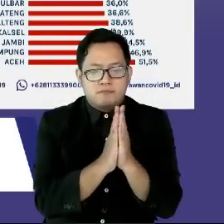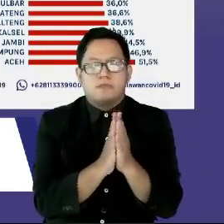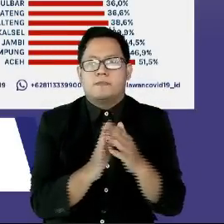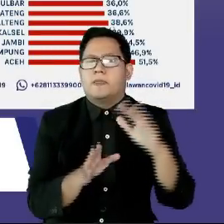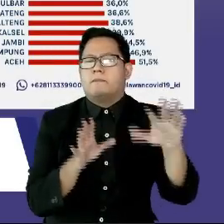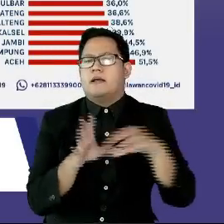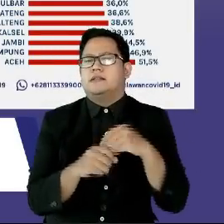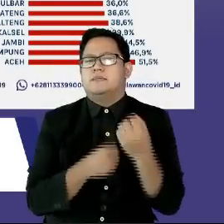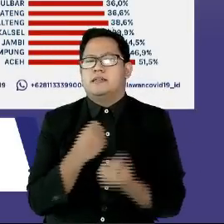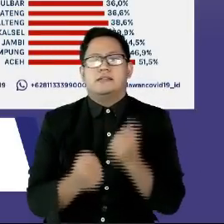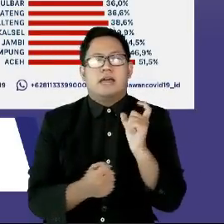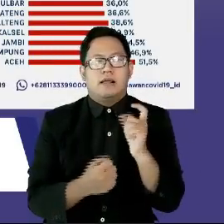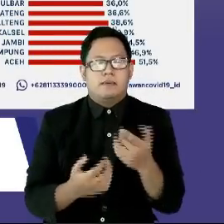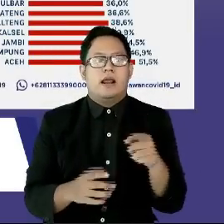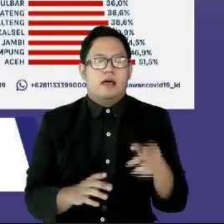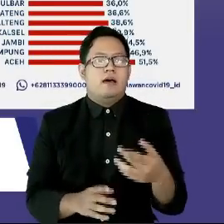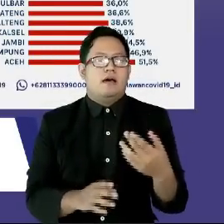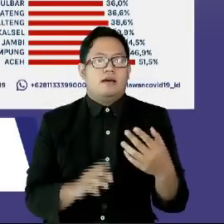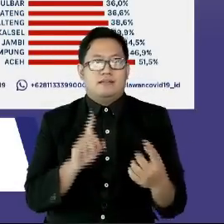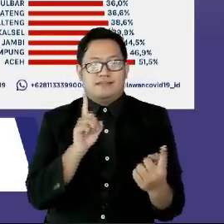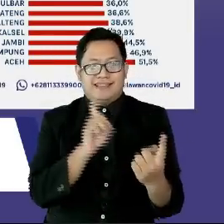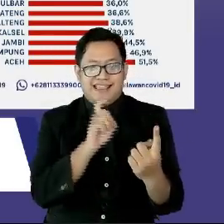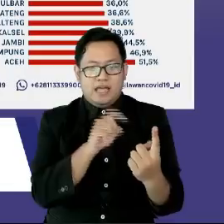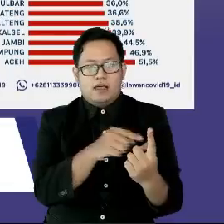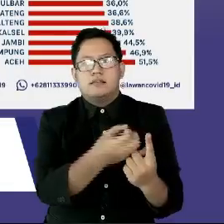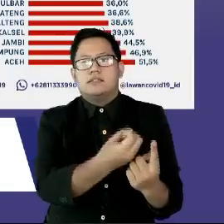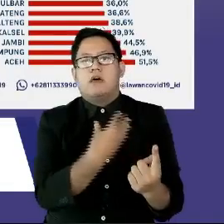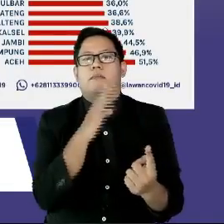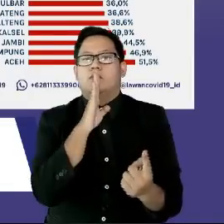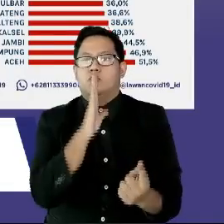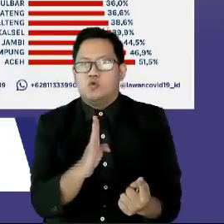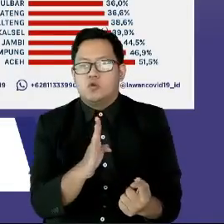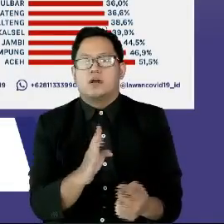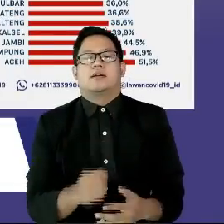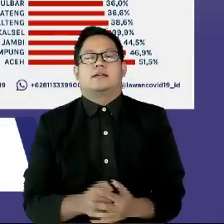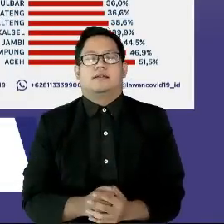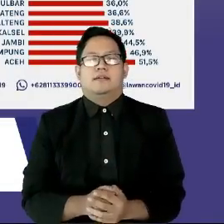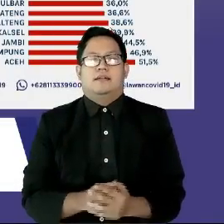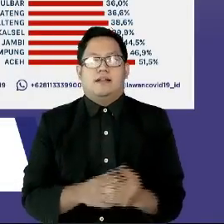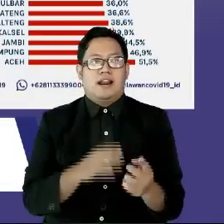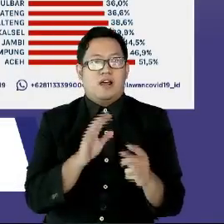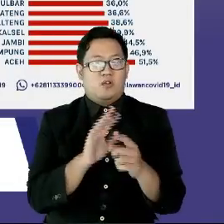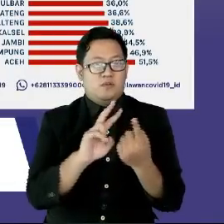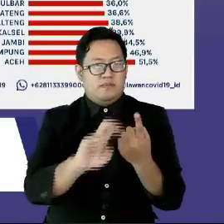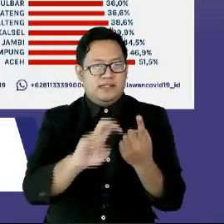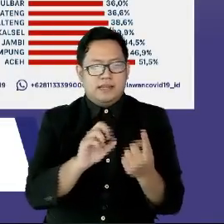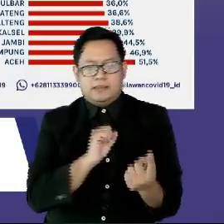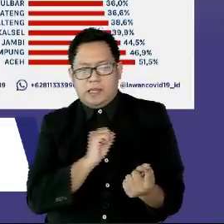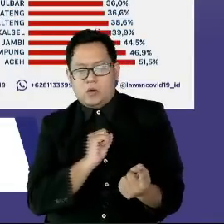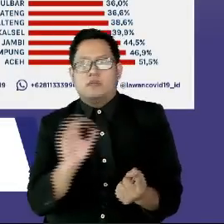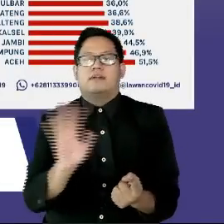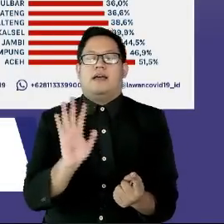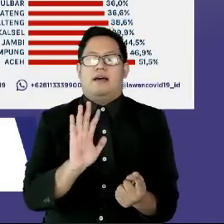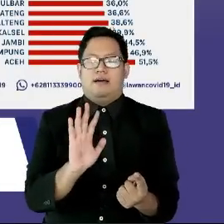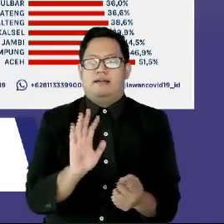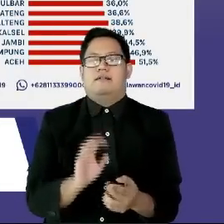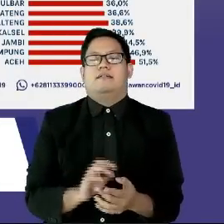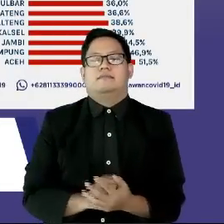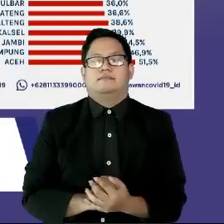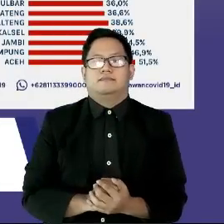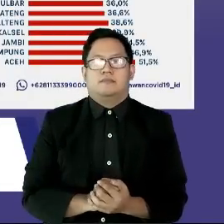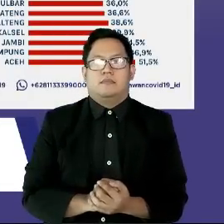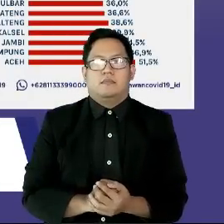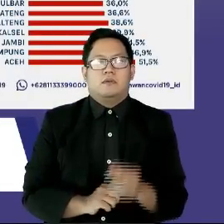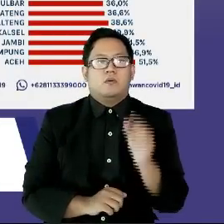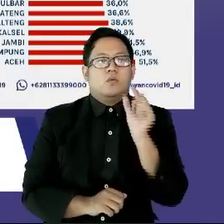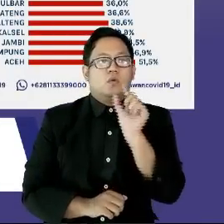dengan menjawab dengan jujur dan tidak takut untuk diperiksa ketika mengalami gejala atau memiliki riwayat kontak erat